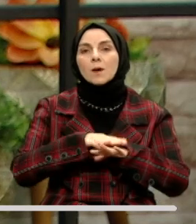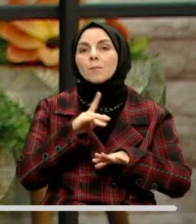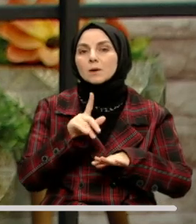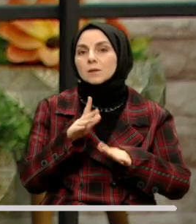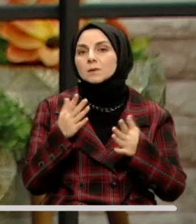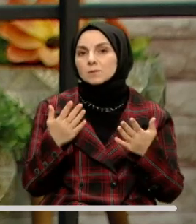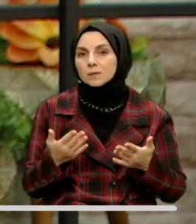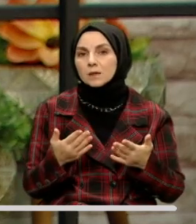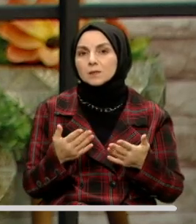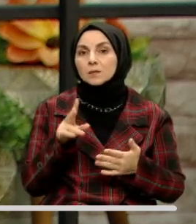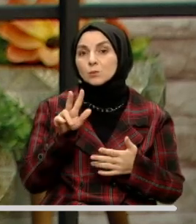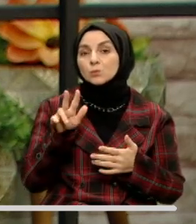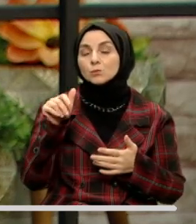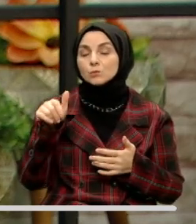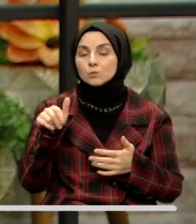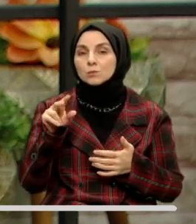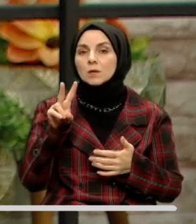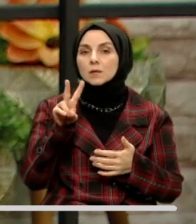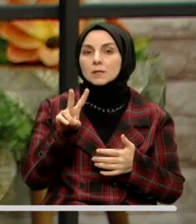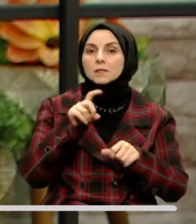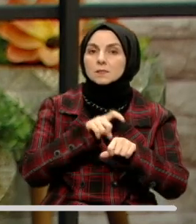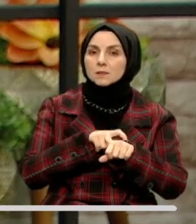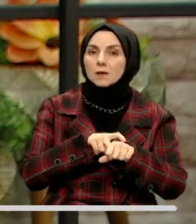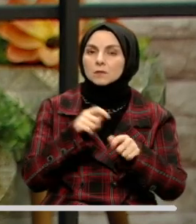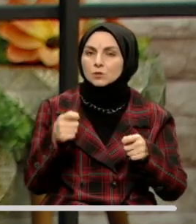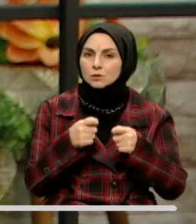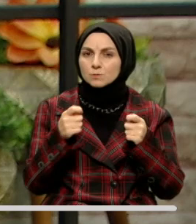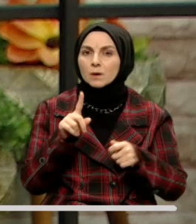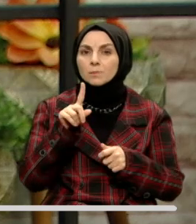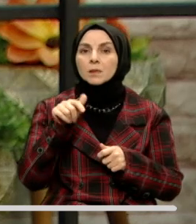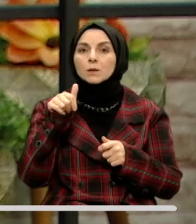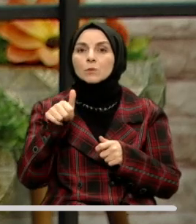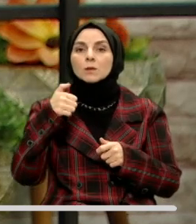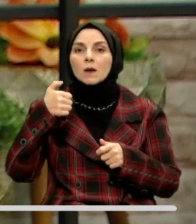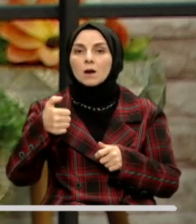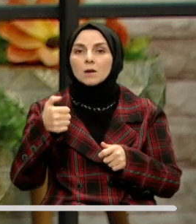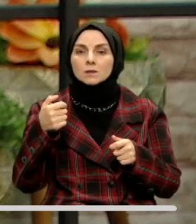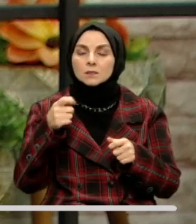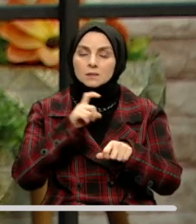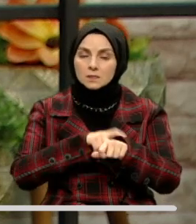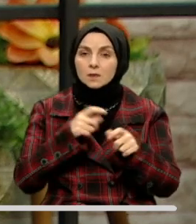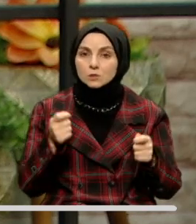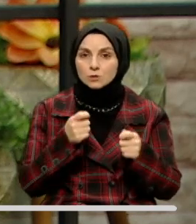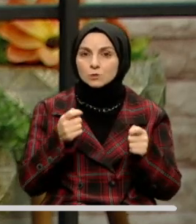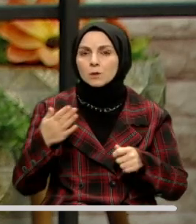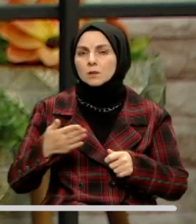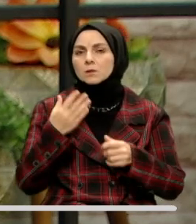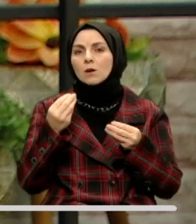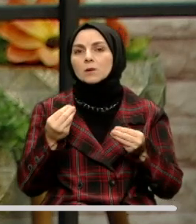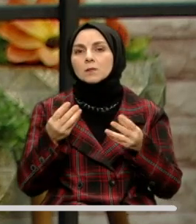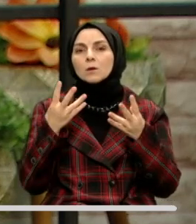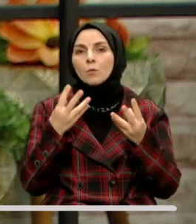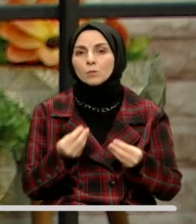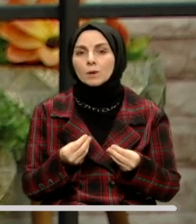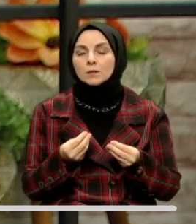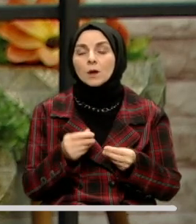Yani 3 günde 2'şer saat çalışmak, 1 günde 6 saat çalışmaktan daha evladır. Orada bir